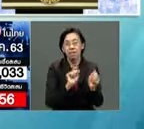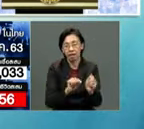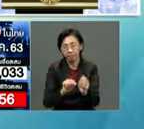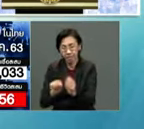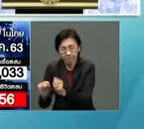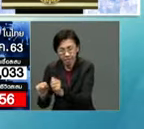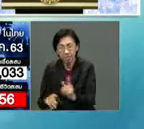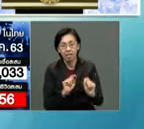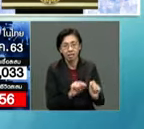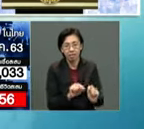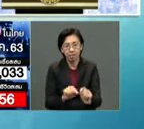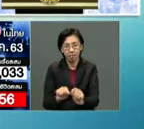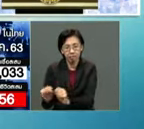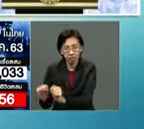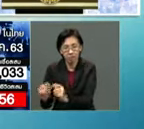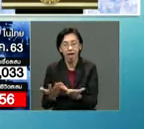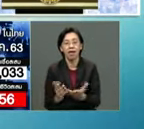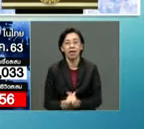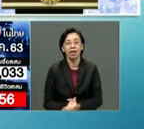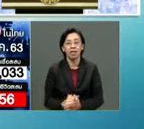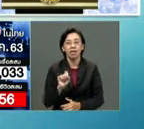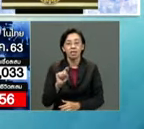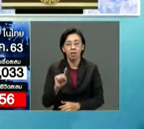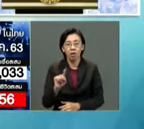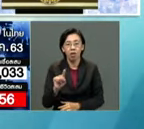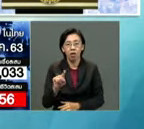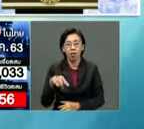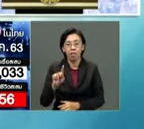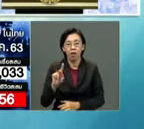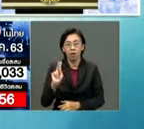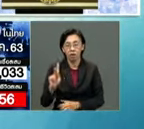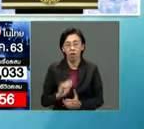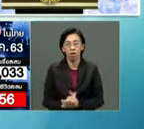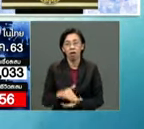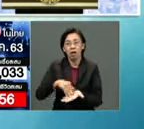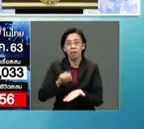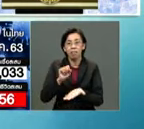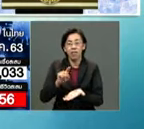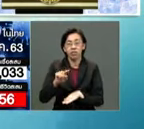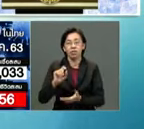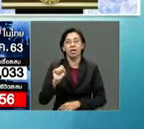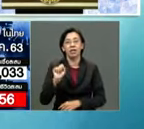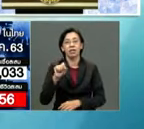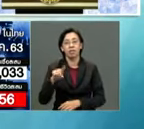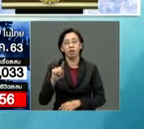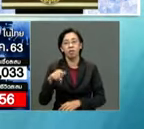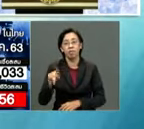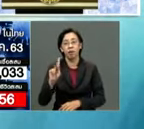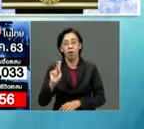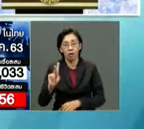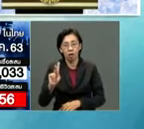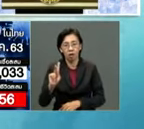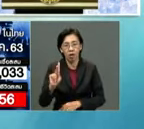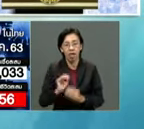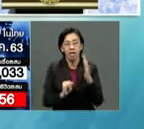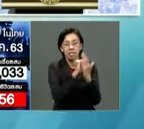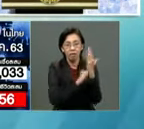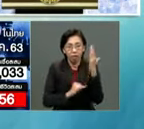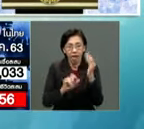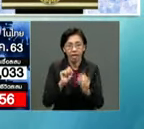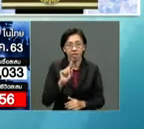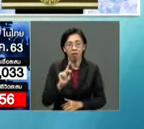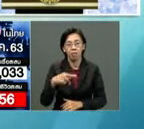ภอระดับตำบลเขาจะเรียกเป็นสปก.ศูนย์ปฏิบัติการนะครับระดับจังหวัดระดับอำเภอระดับตำบลแล้วก็อปท.